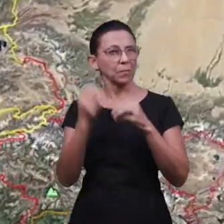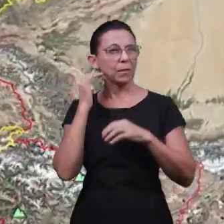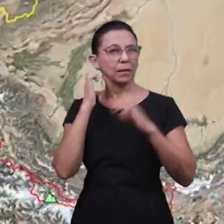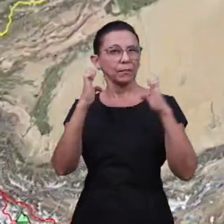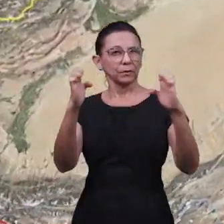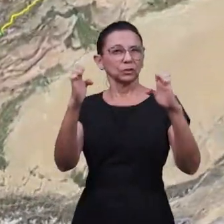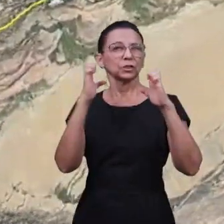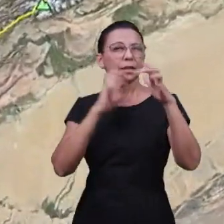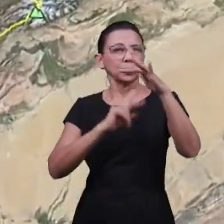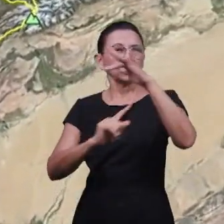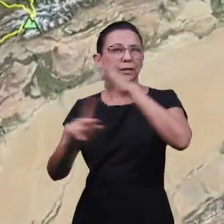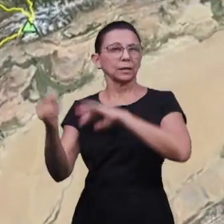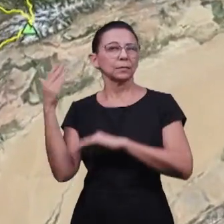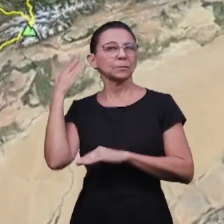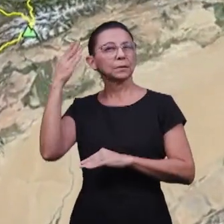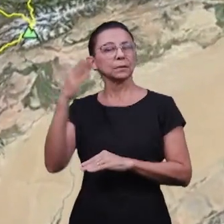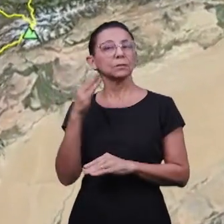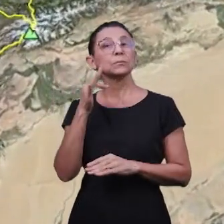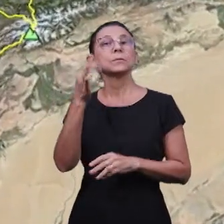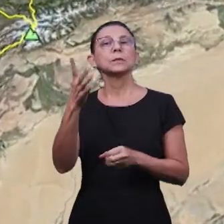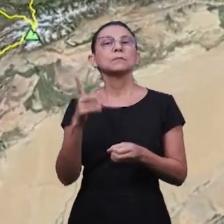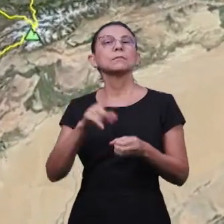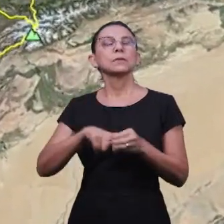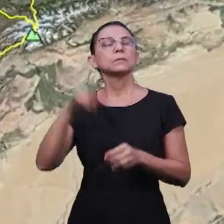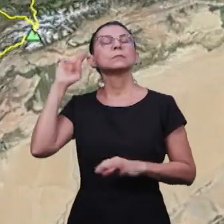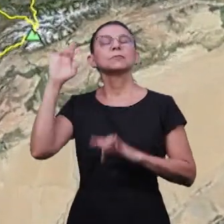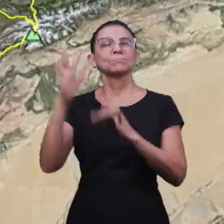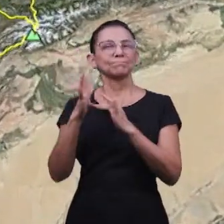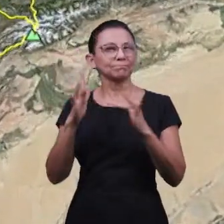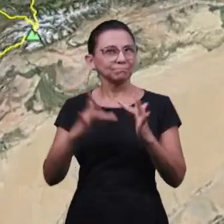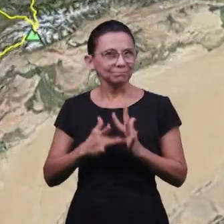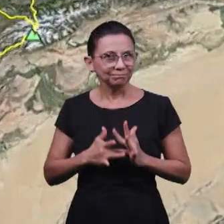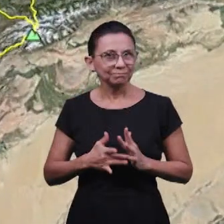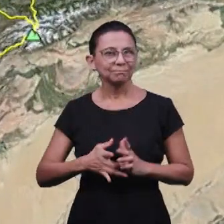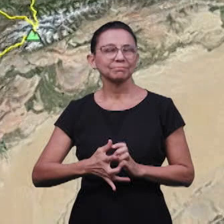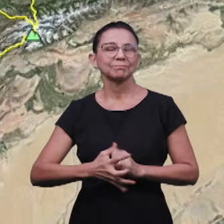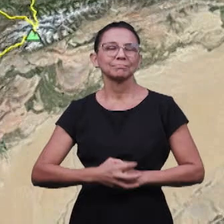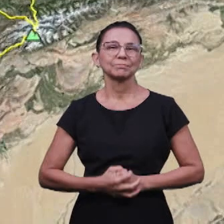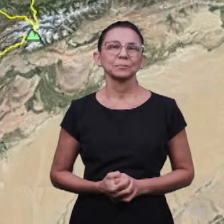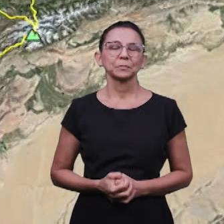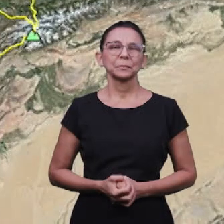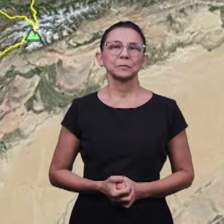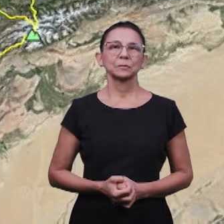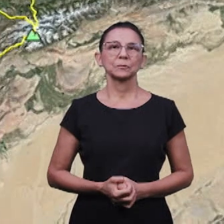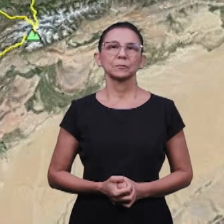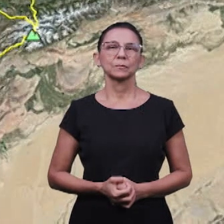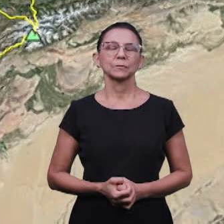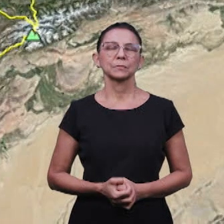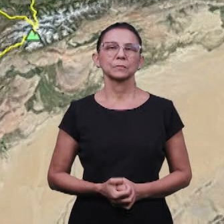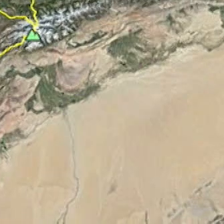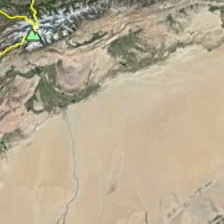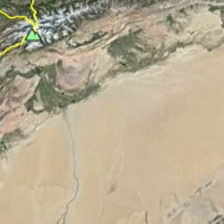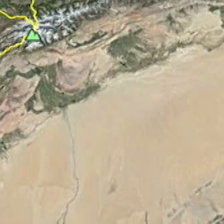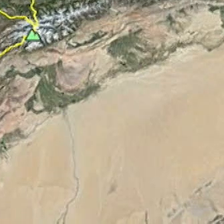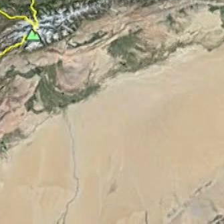touchées par l'évangile éternel et par le message du retour imminent du Seigneur Jésus.